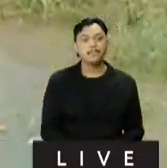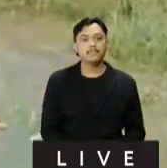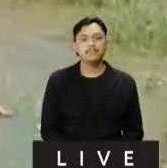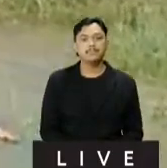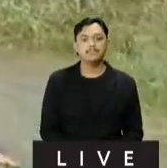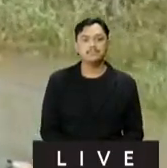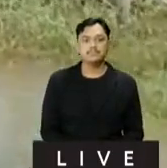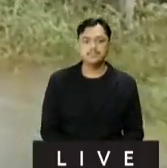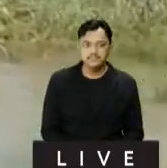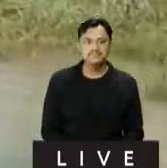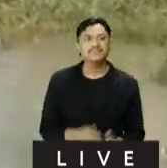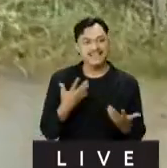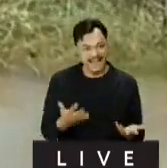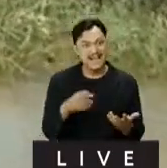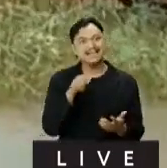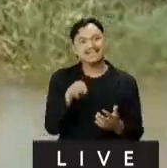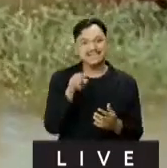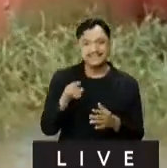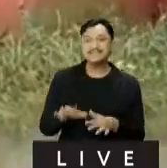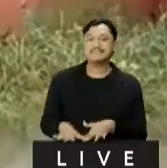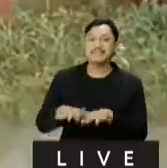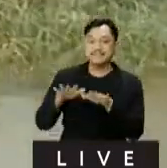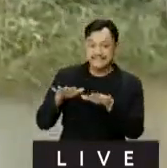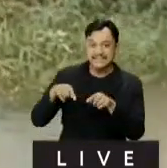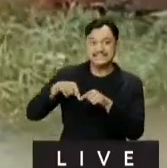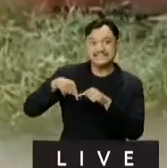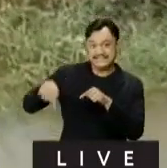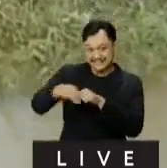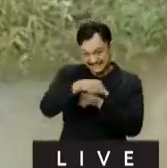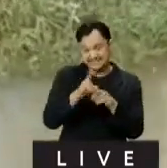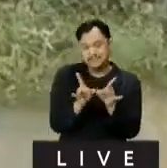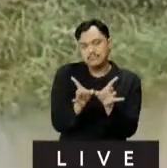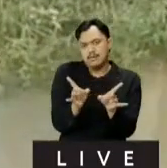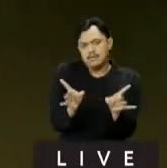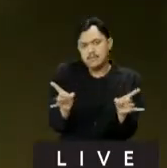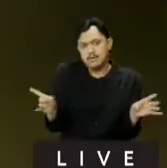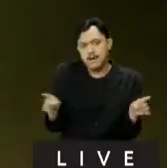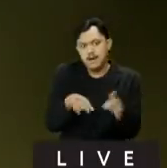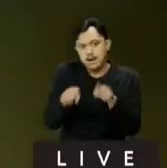Jadi tinggi banjir di setiap kabupaten ini berbeda ya. Paling tinggi itu